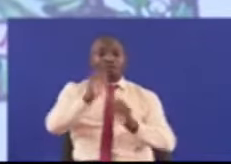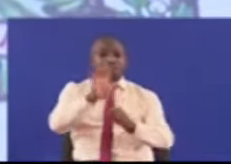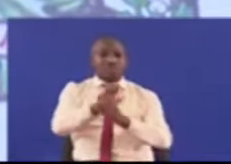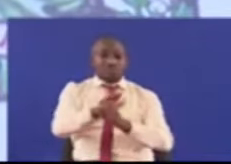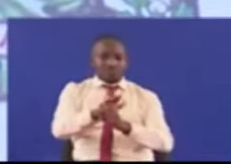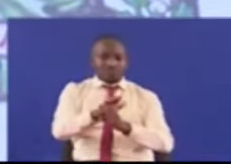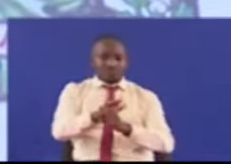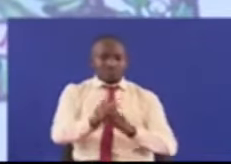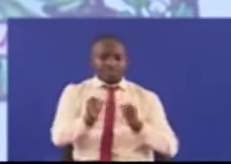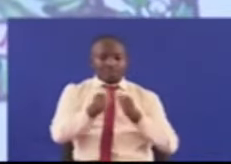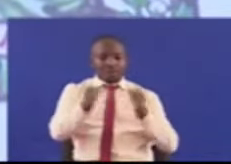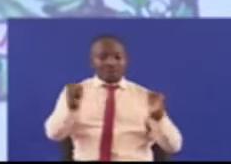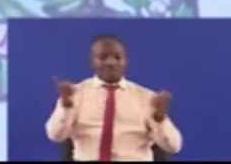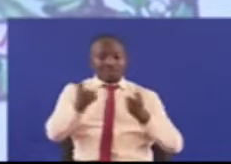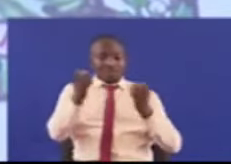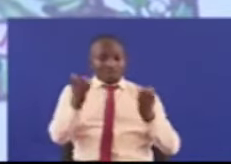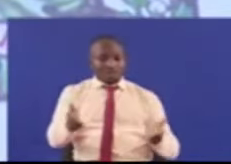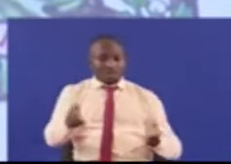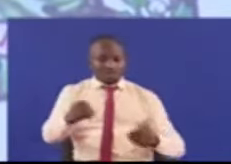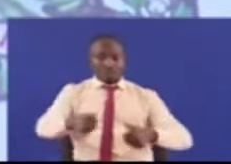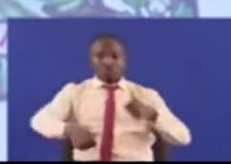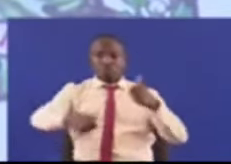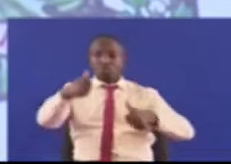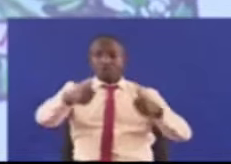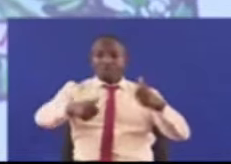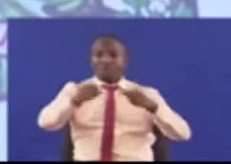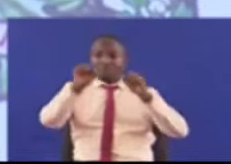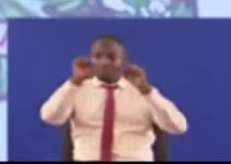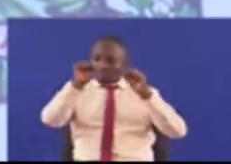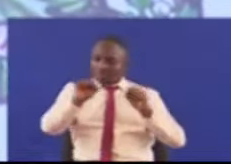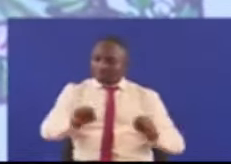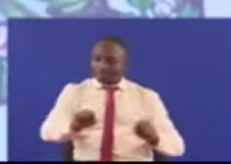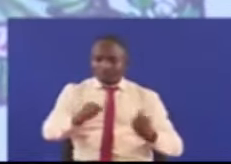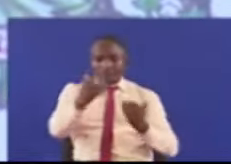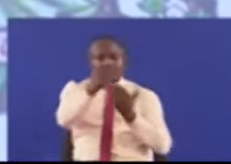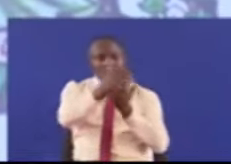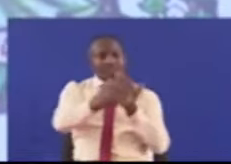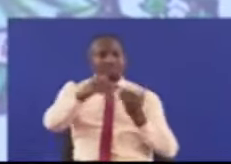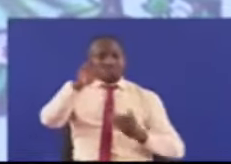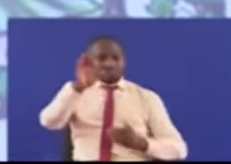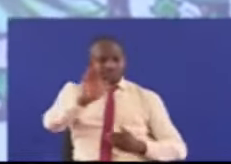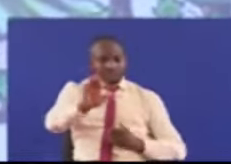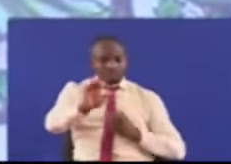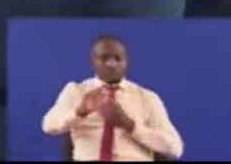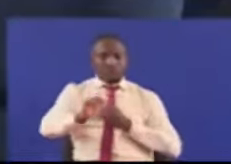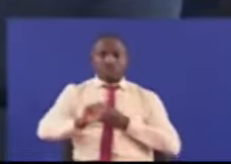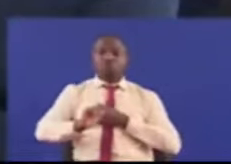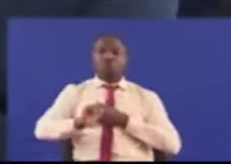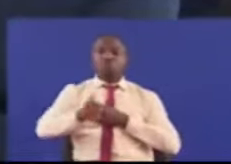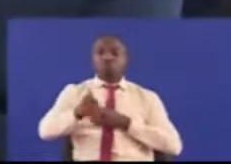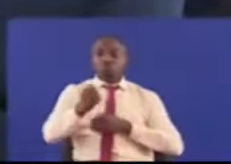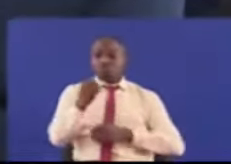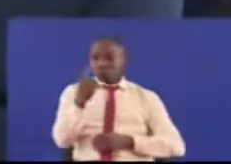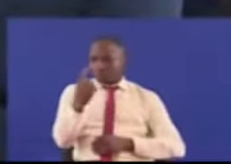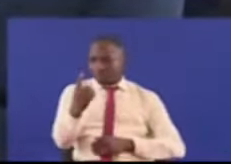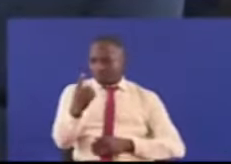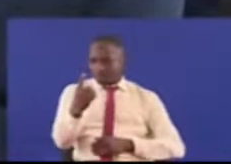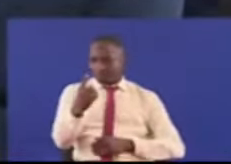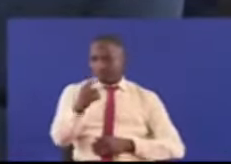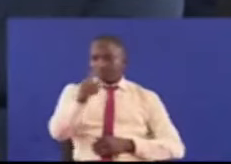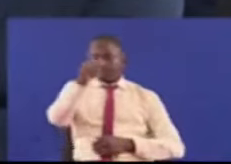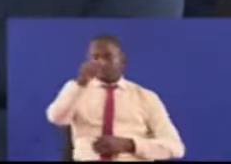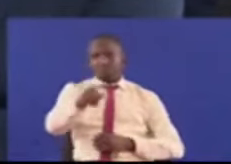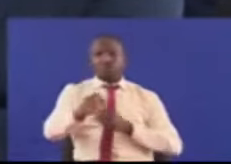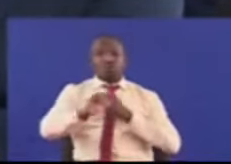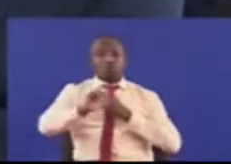Nafasi kama hii kwenda kugombea lazima nchi yako iruhusu, na mtu